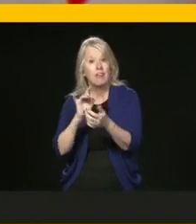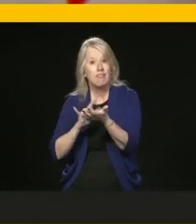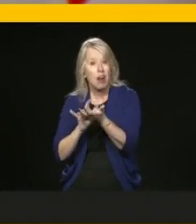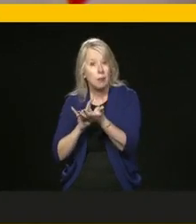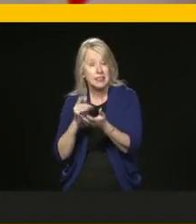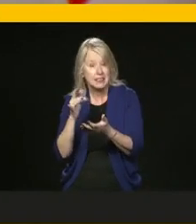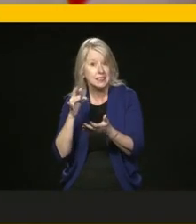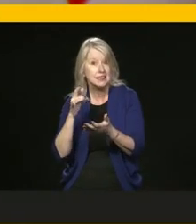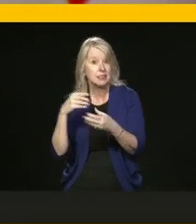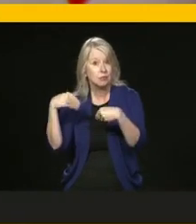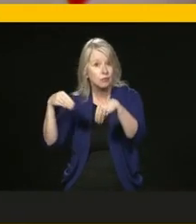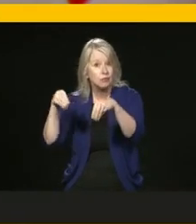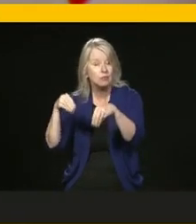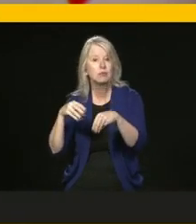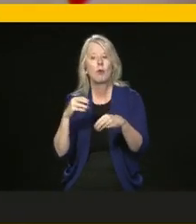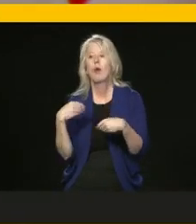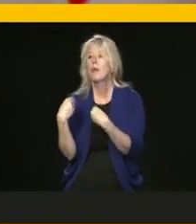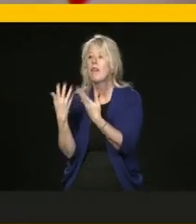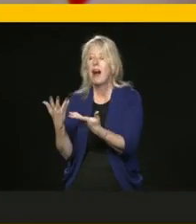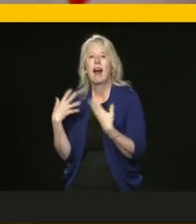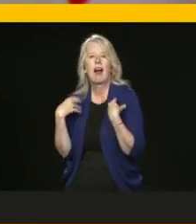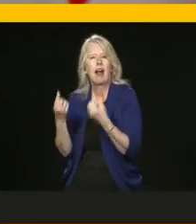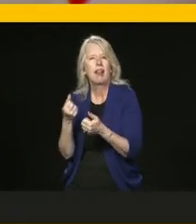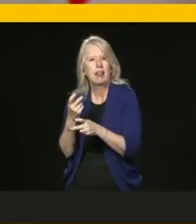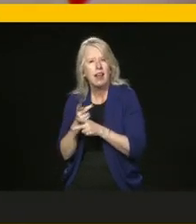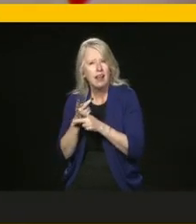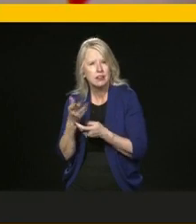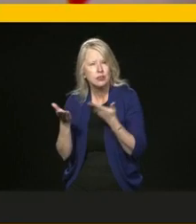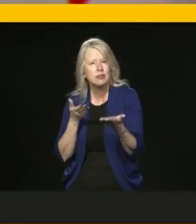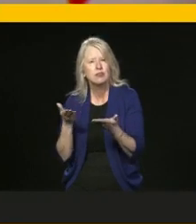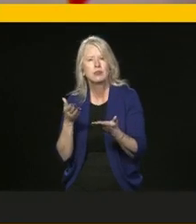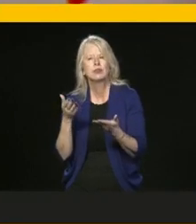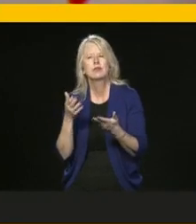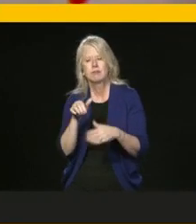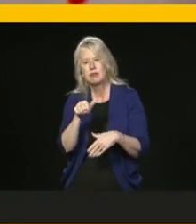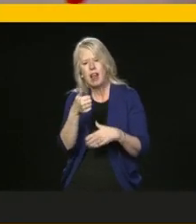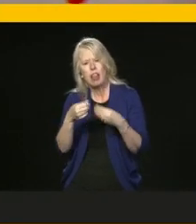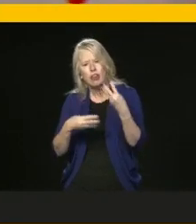essentiels. Limiter ou éliminer